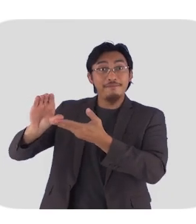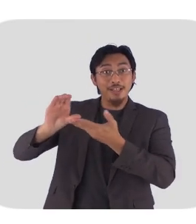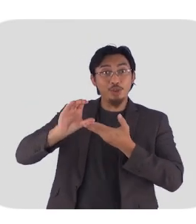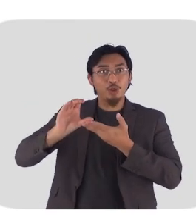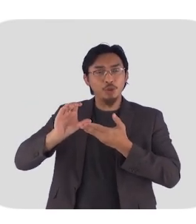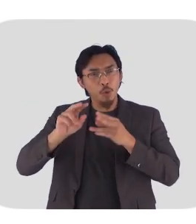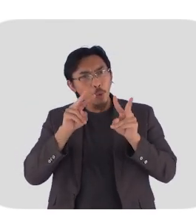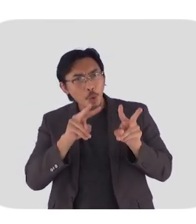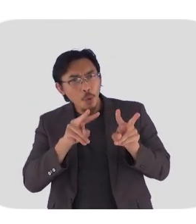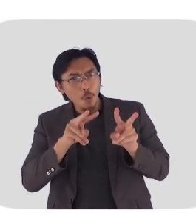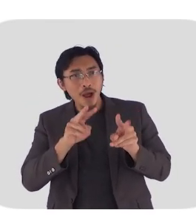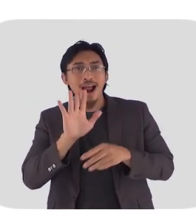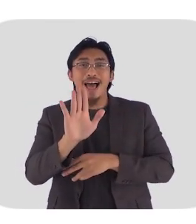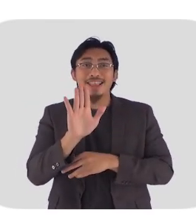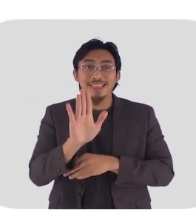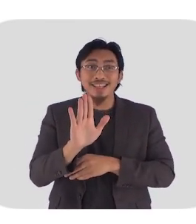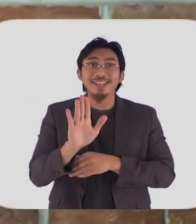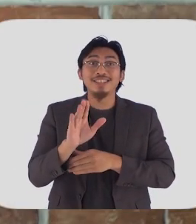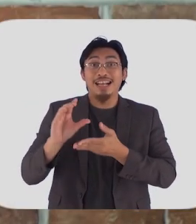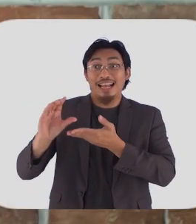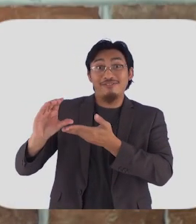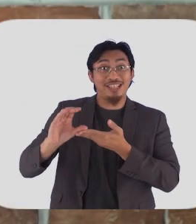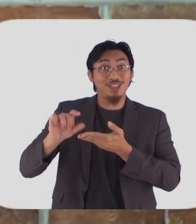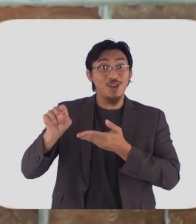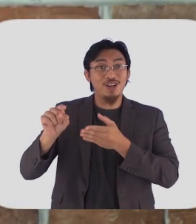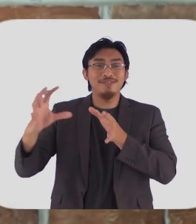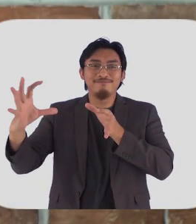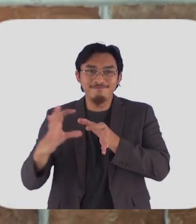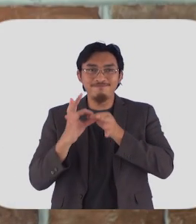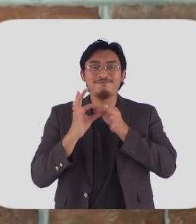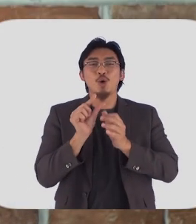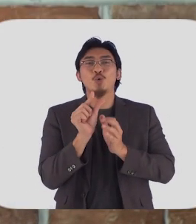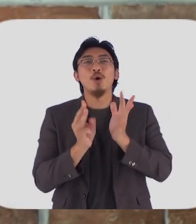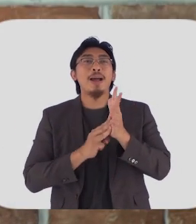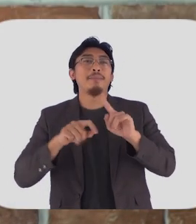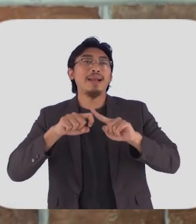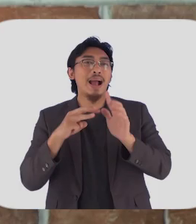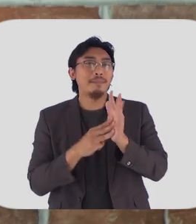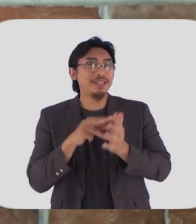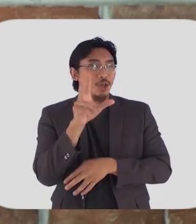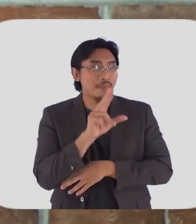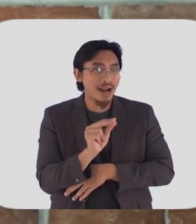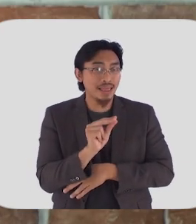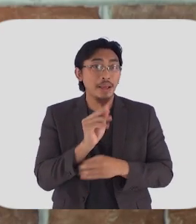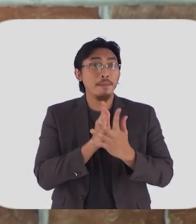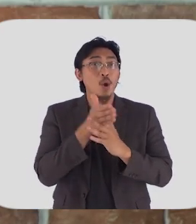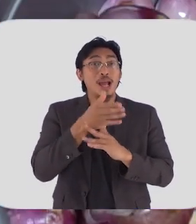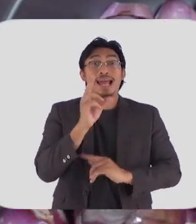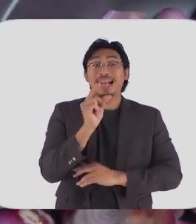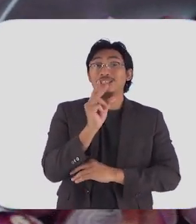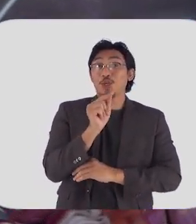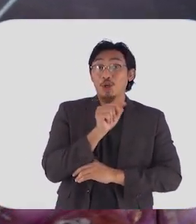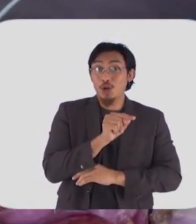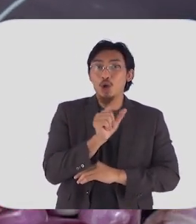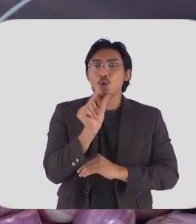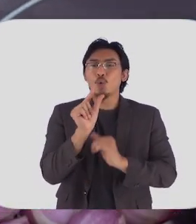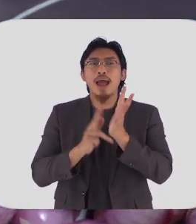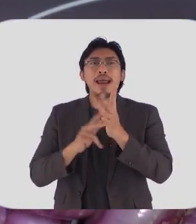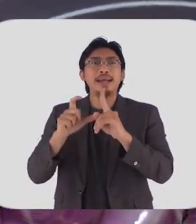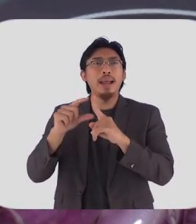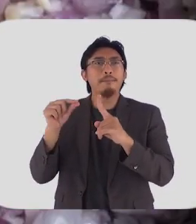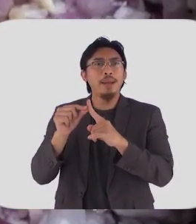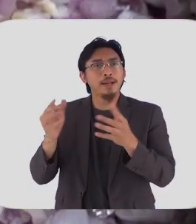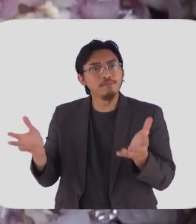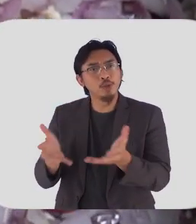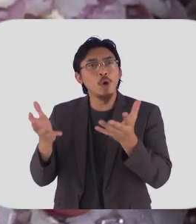akan ditawarkan ke investor, sehingga investor akan bermitra dengan UMK yang ada di Jawa Barat. Melalui